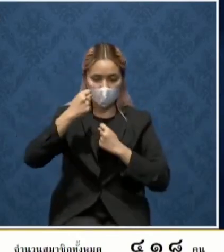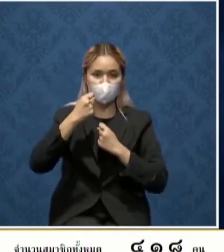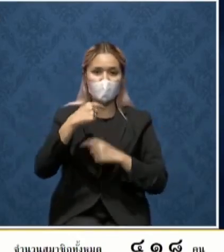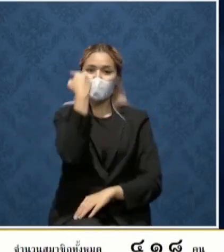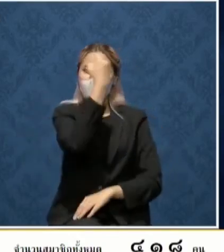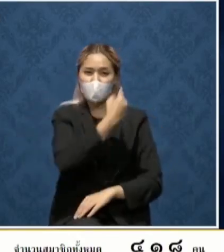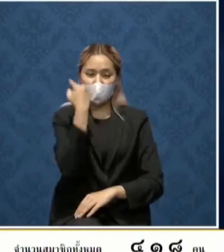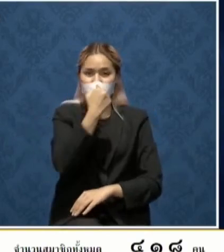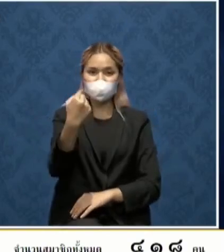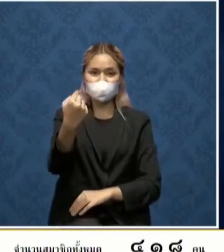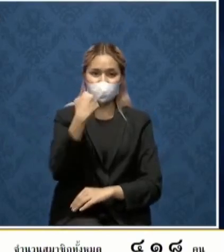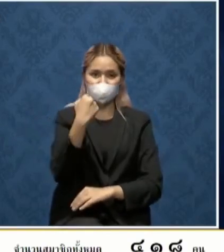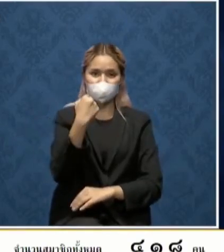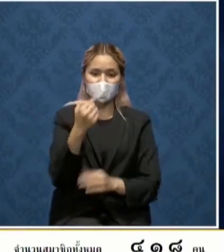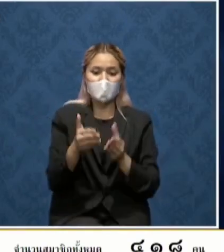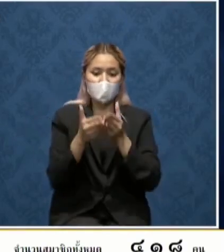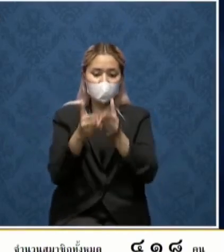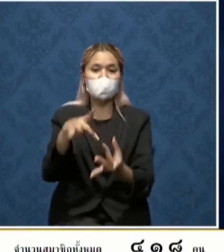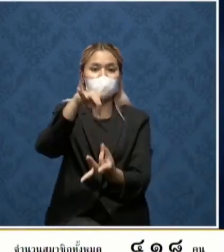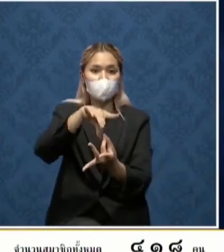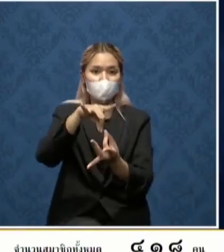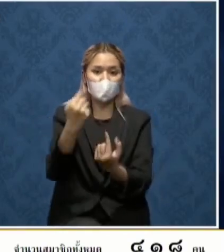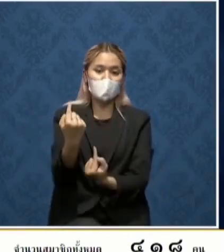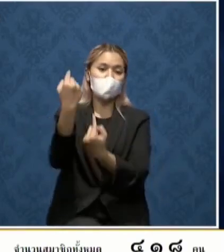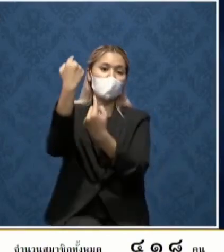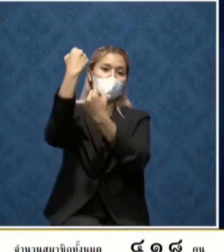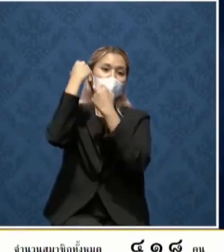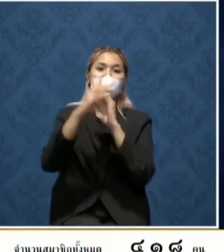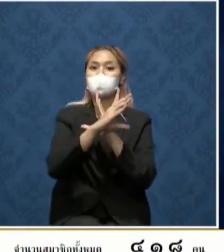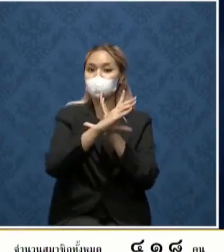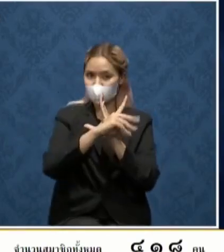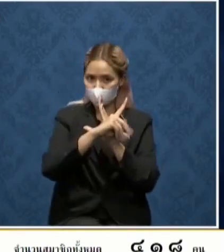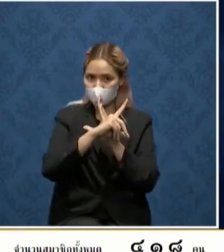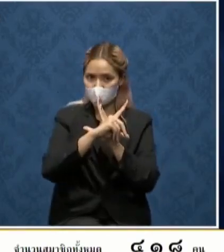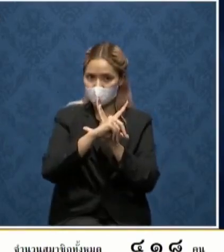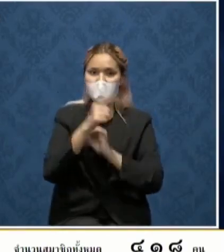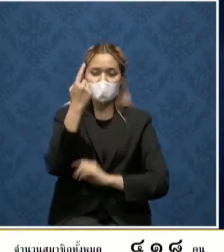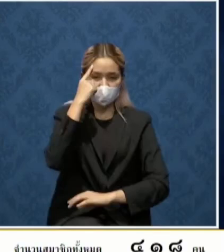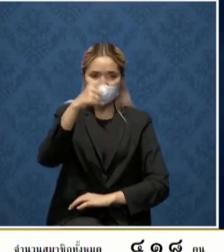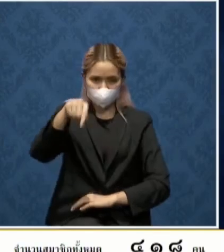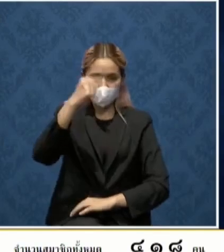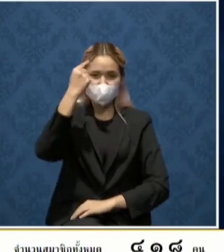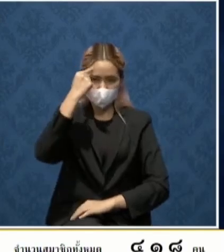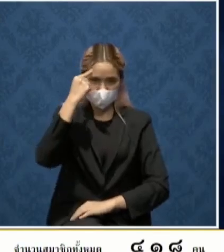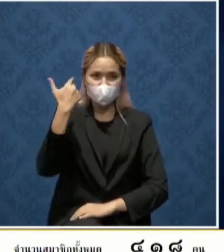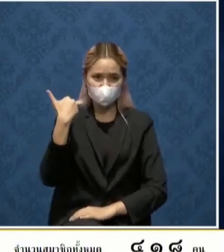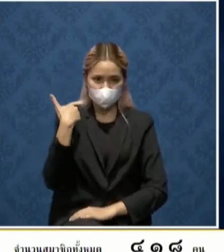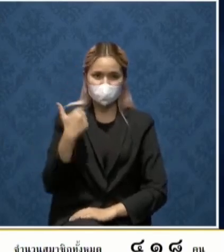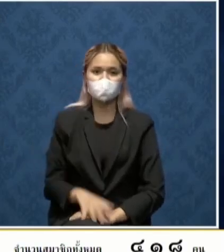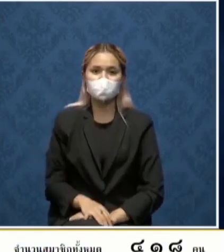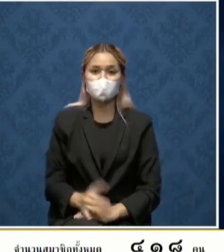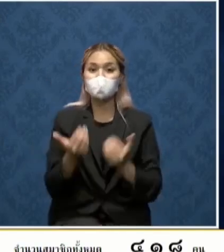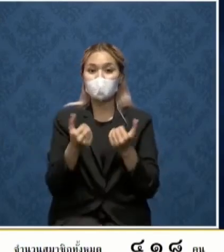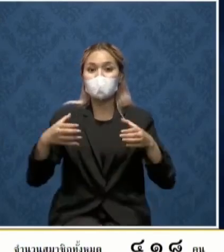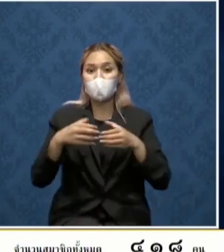เป็คนสั่งให้เรอหงสขวทัยกลบไปที่สัตะหีบเรื่นี้ต้องรู้แๆครัต้องบอกแล้วว่าเหบอกวกรณะกรม